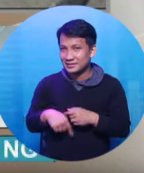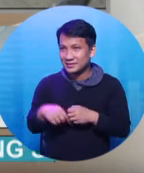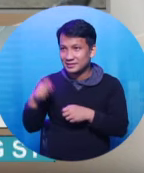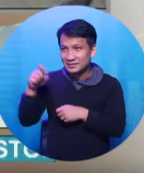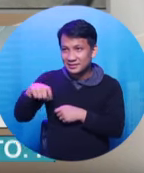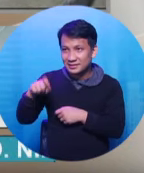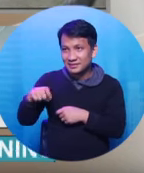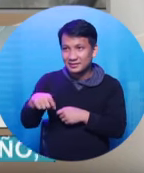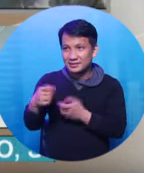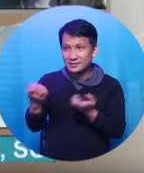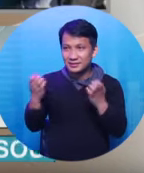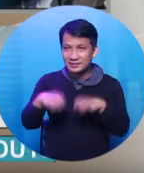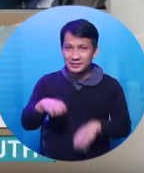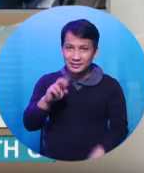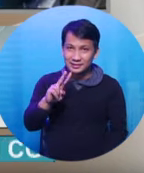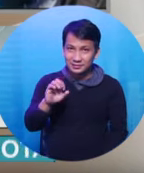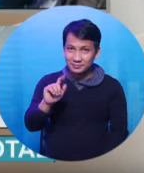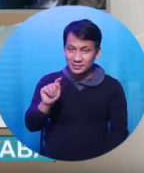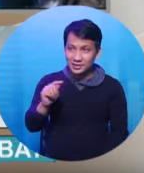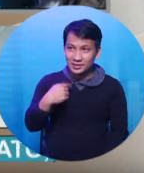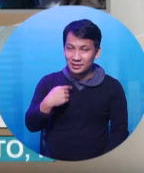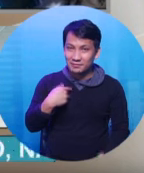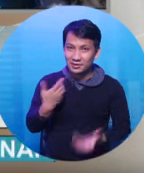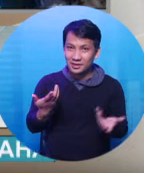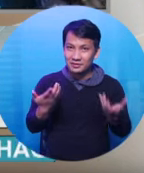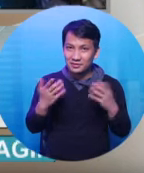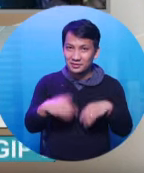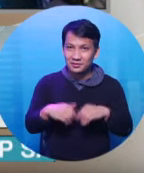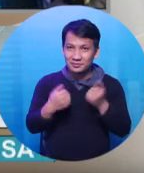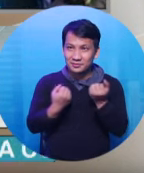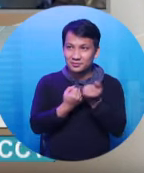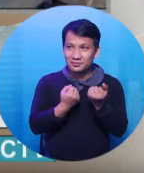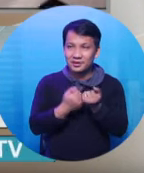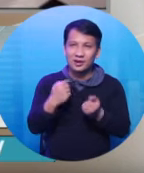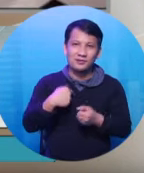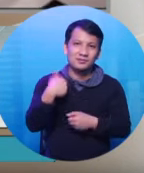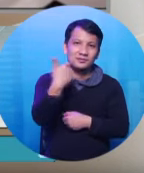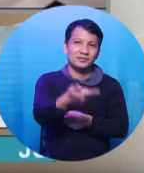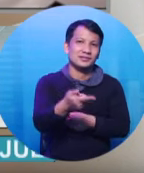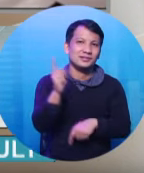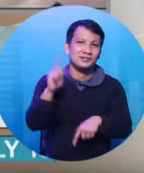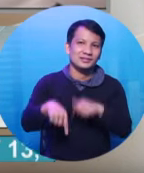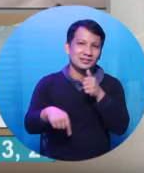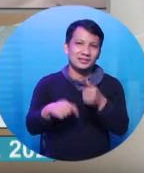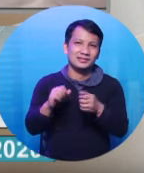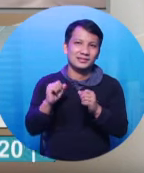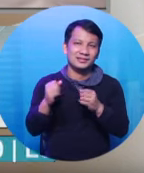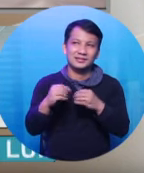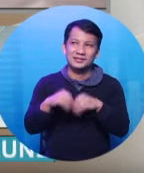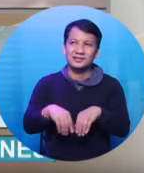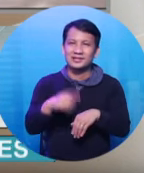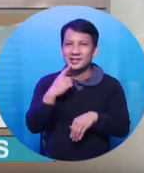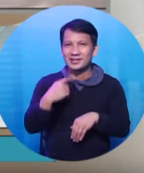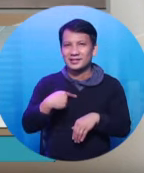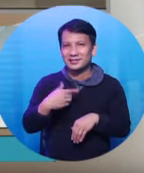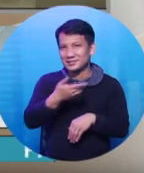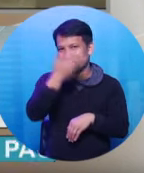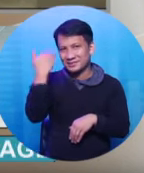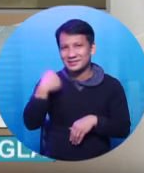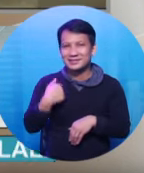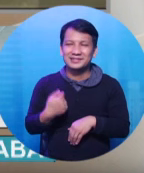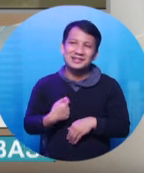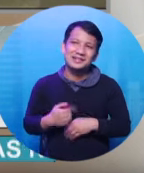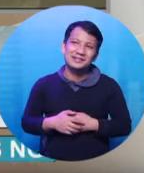kailangan po na event, na may mga kailangan na support, ayun, nandun po ako, hindi naman po ako nawawala. Hindi naman po nila ako